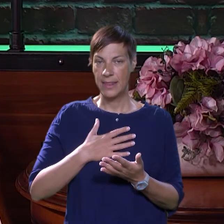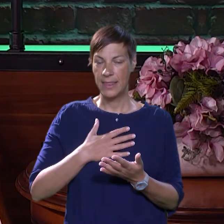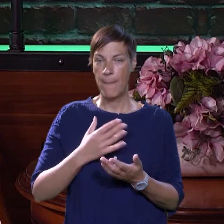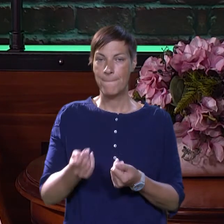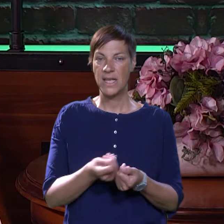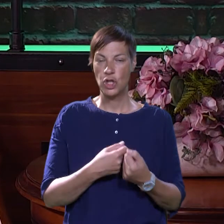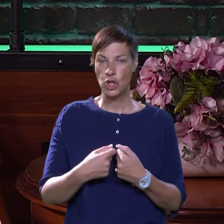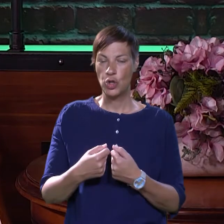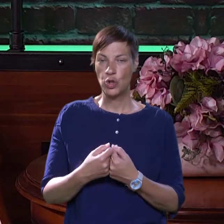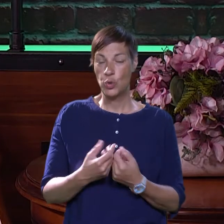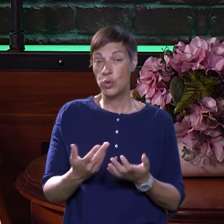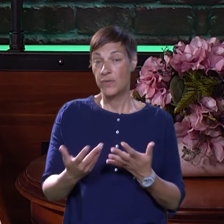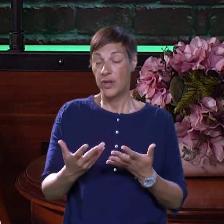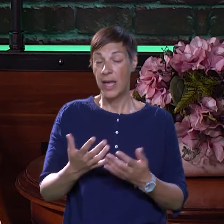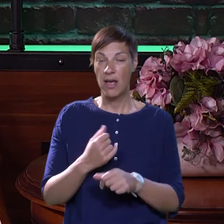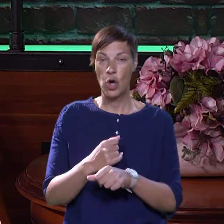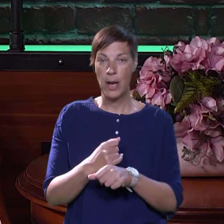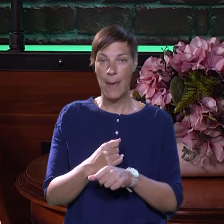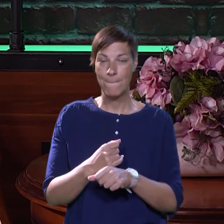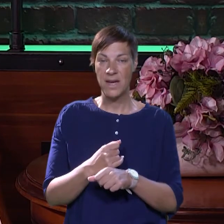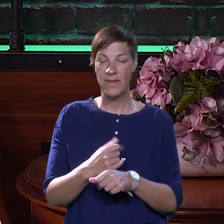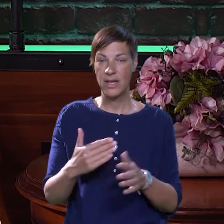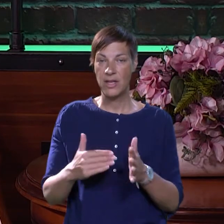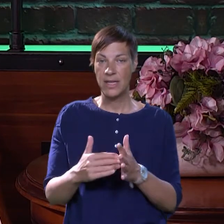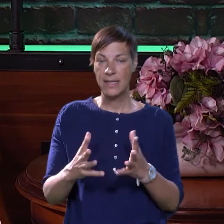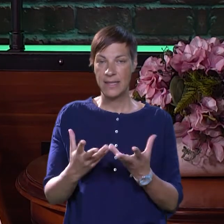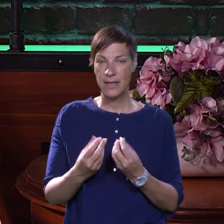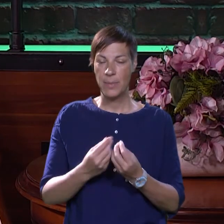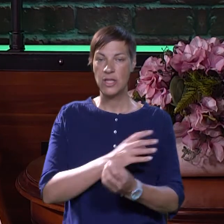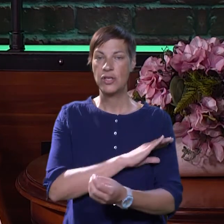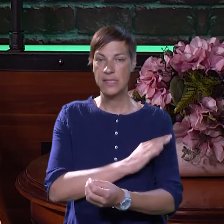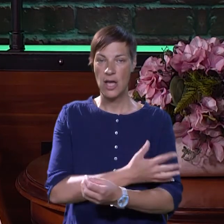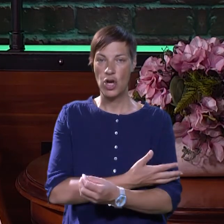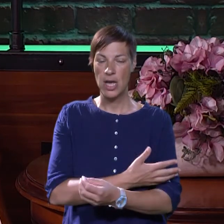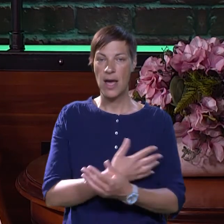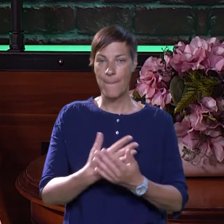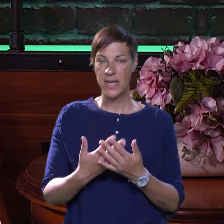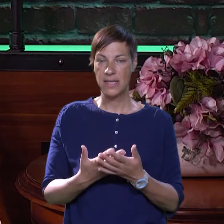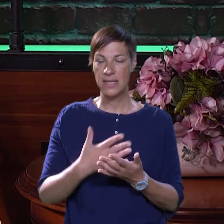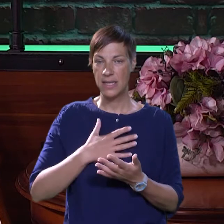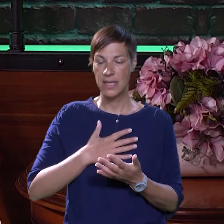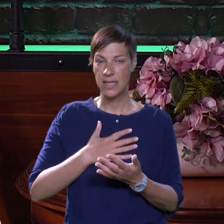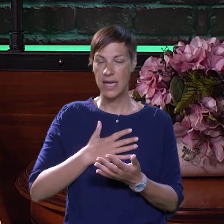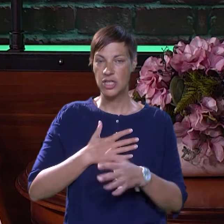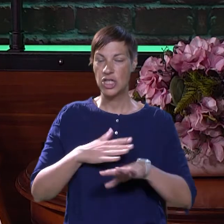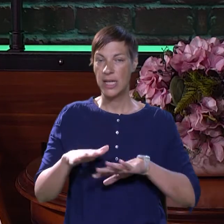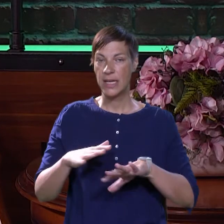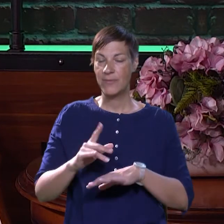nama je to društveno tako nekako napravljeno, da treba dosta ohrabriti